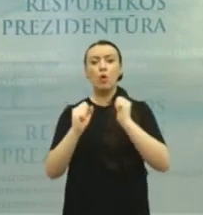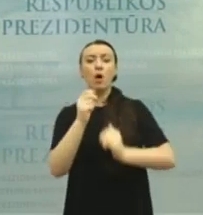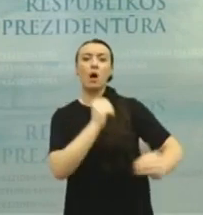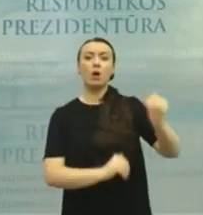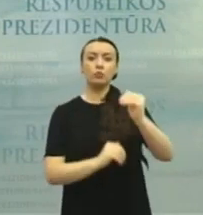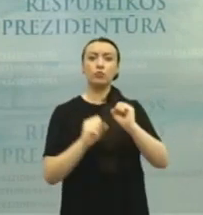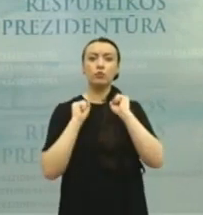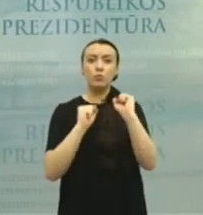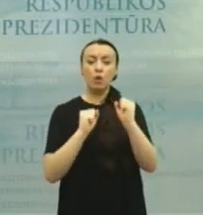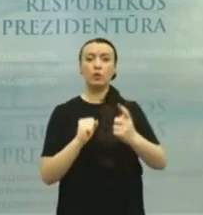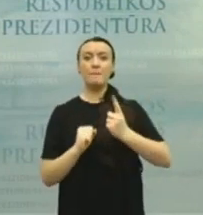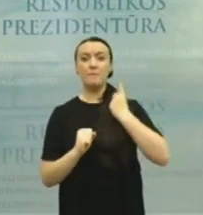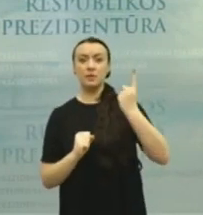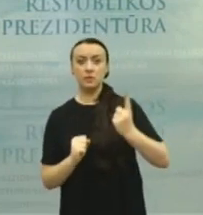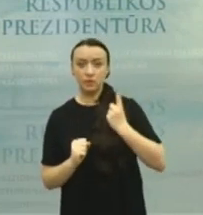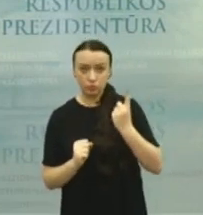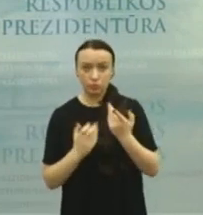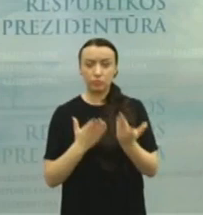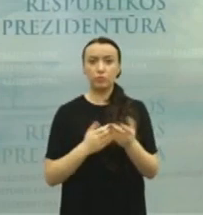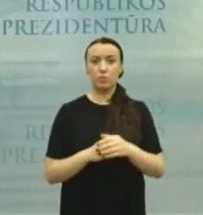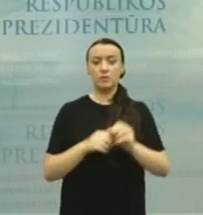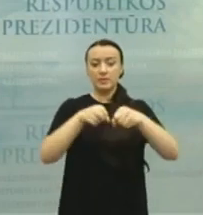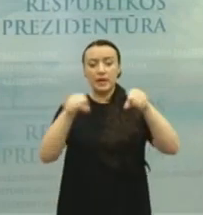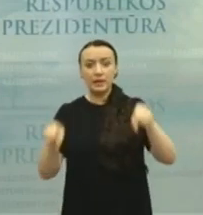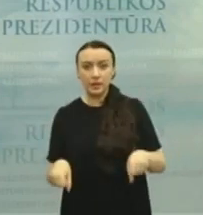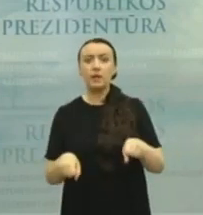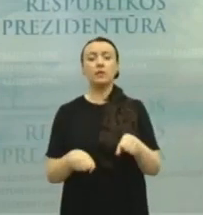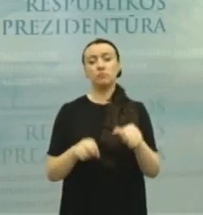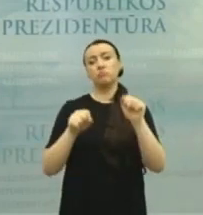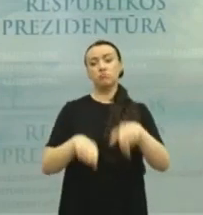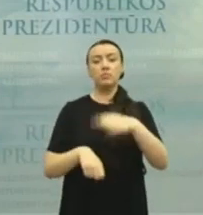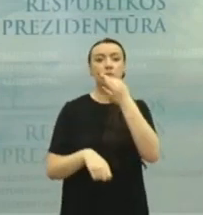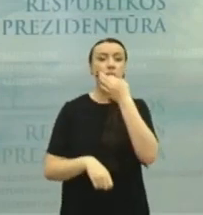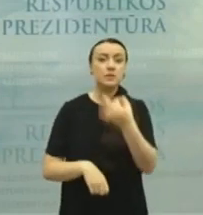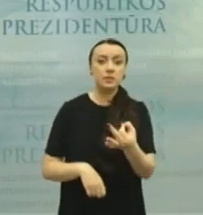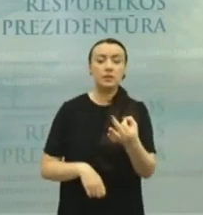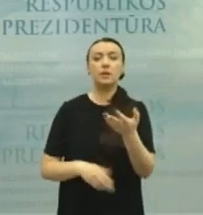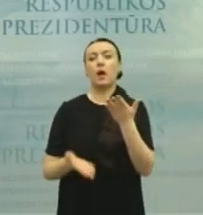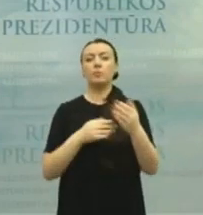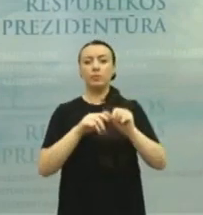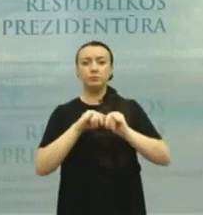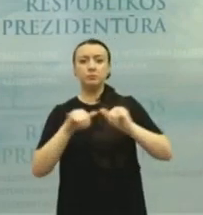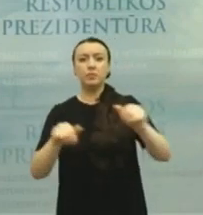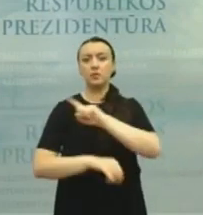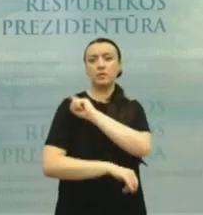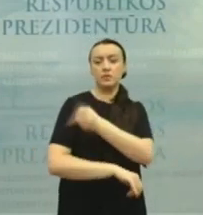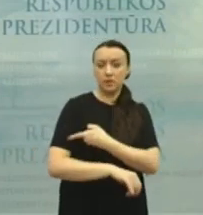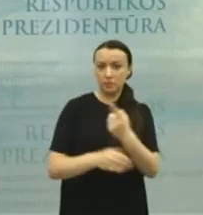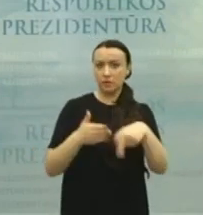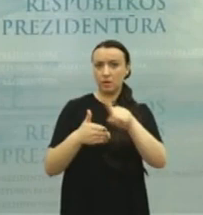aukštojo sportinio meistriškumo pirmiausia strategiją, galime ją vadinti strategiją ar plėtros